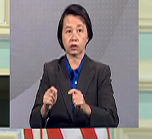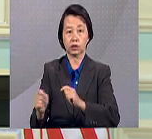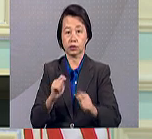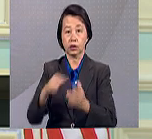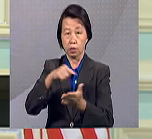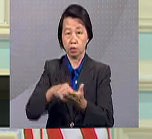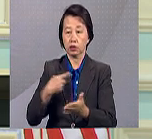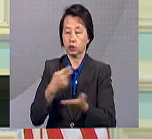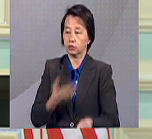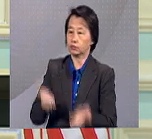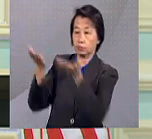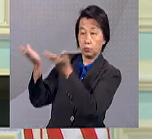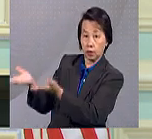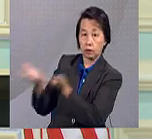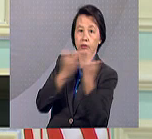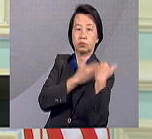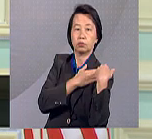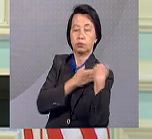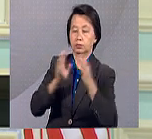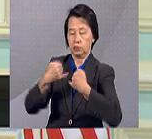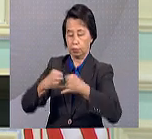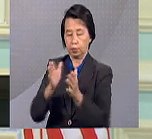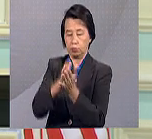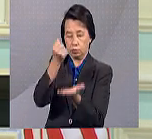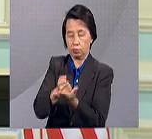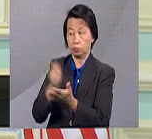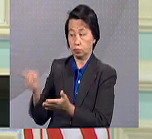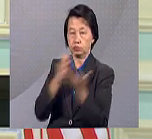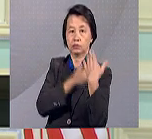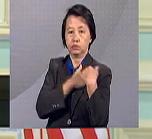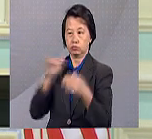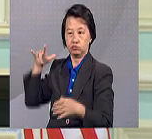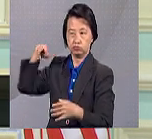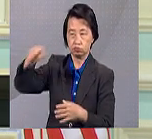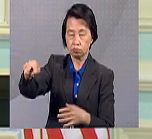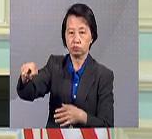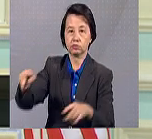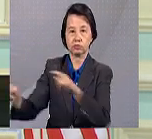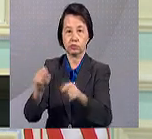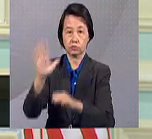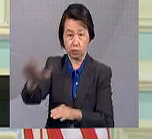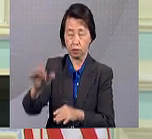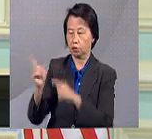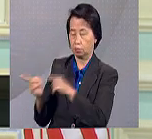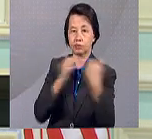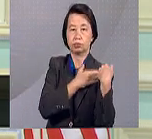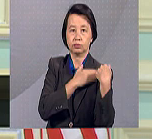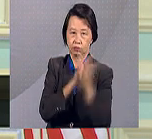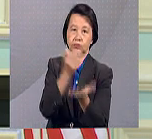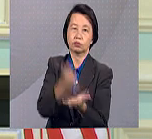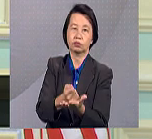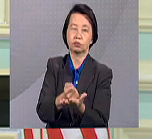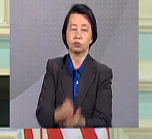tindakan ini kita serahkan kepada Jabatan Immigration Malaysia untuk mengambil tindakan kepada mereka ini. Ya? Dan